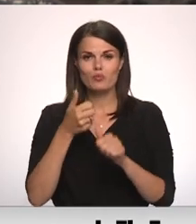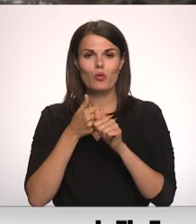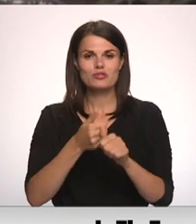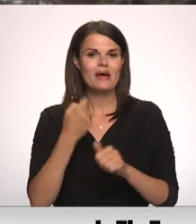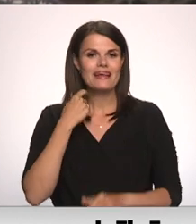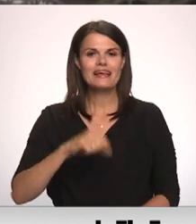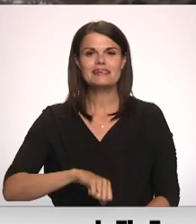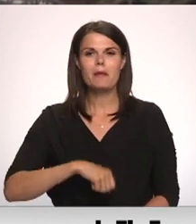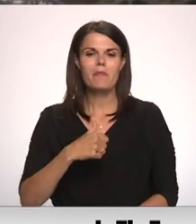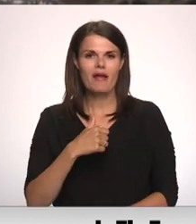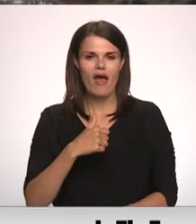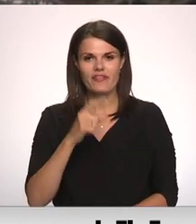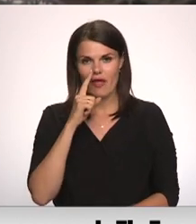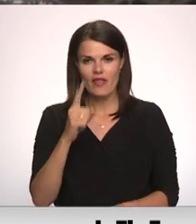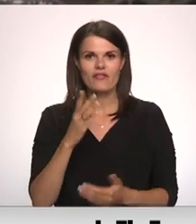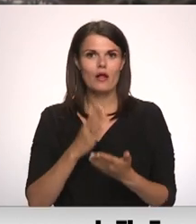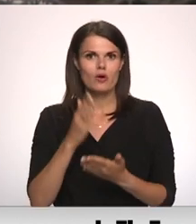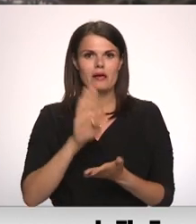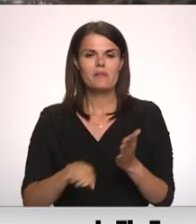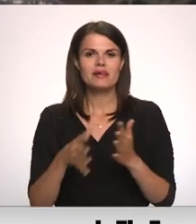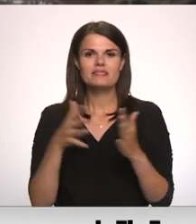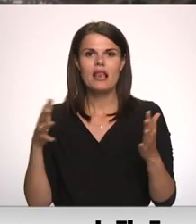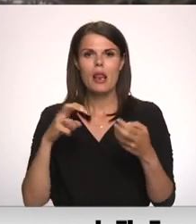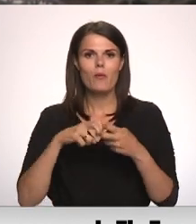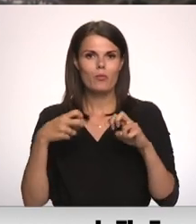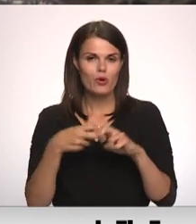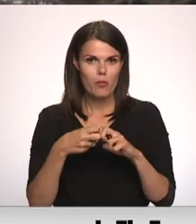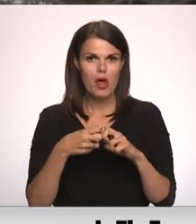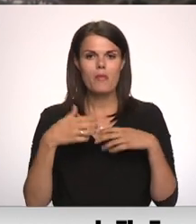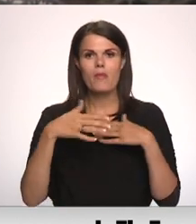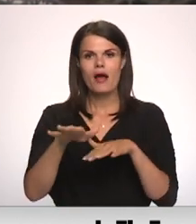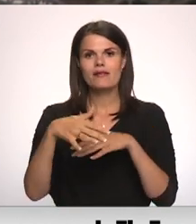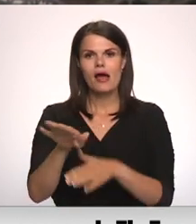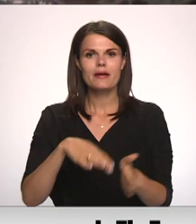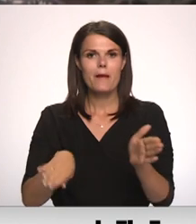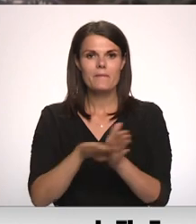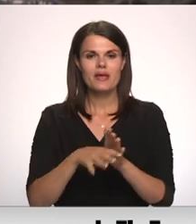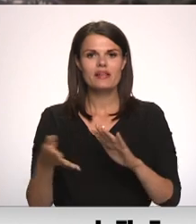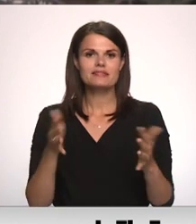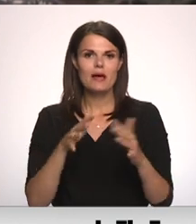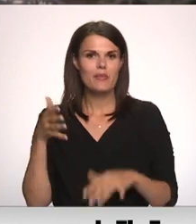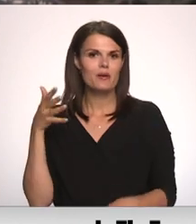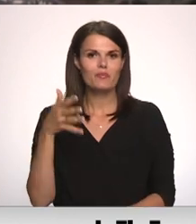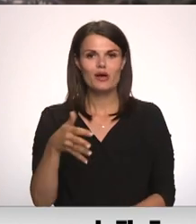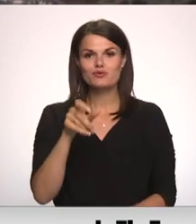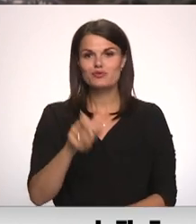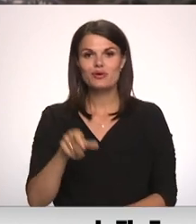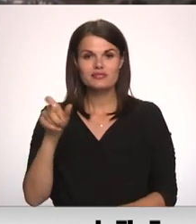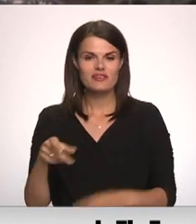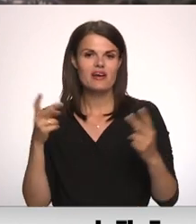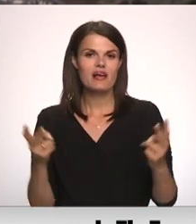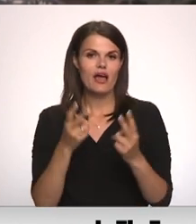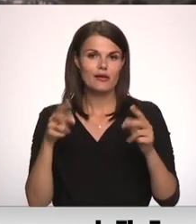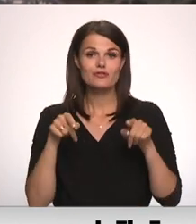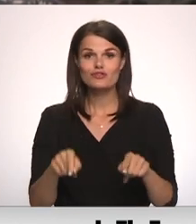gājiens aizvadīts bez lieliem starpgadījumiem. Pēc policijas aplēsēm gājienā piedalījās aptuveni 5000 cilvēku. Un kā jau ierasti